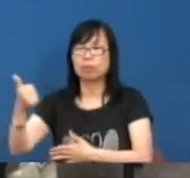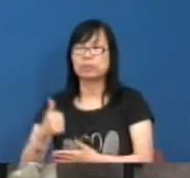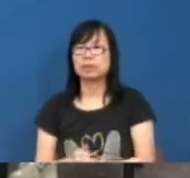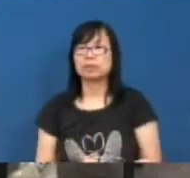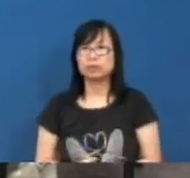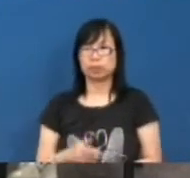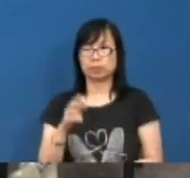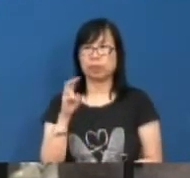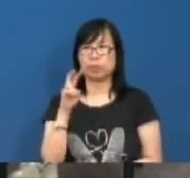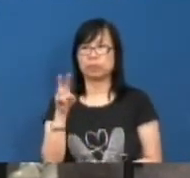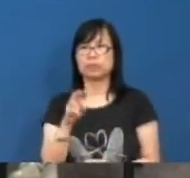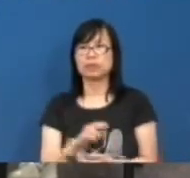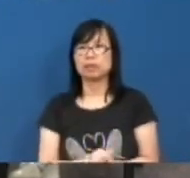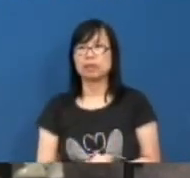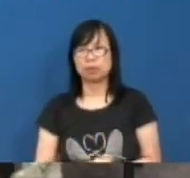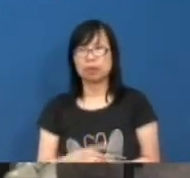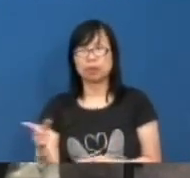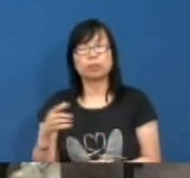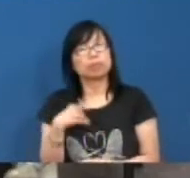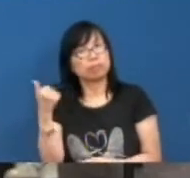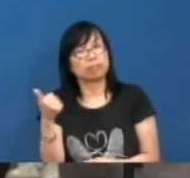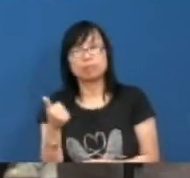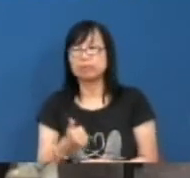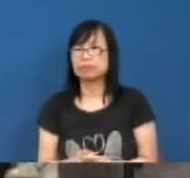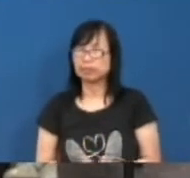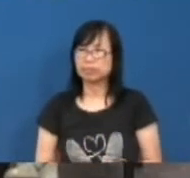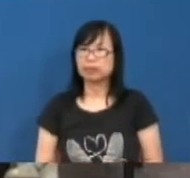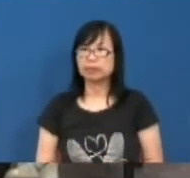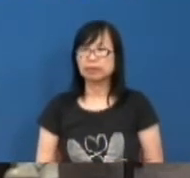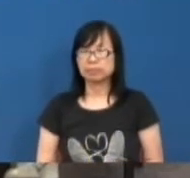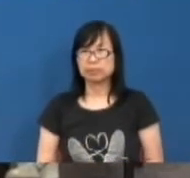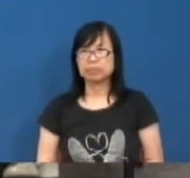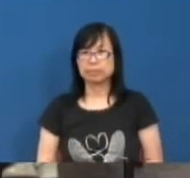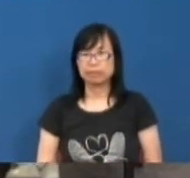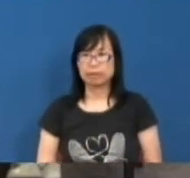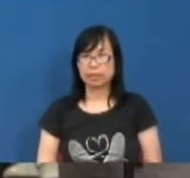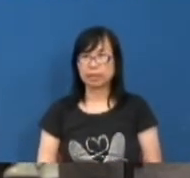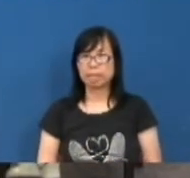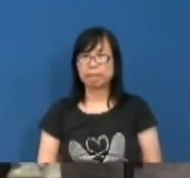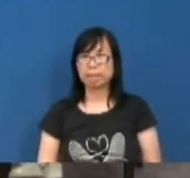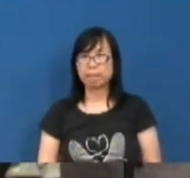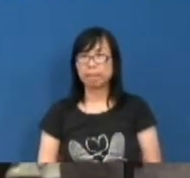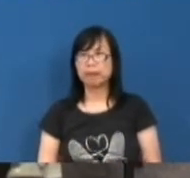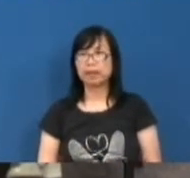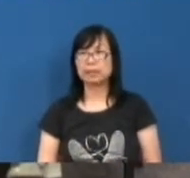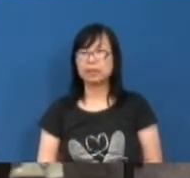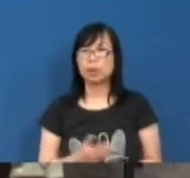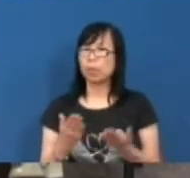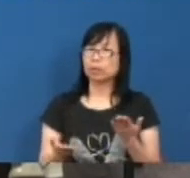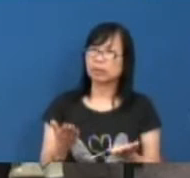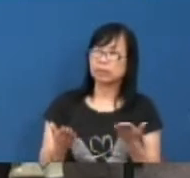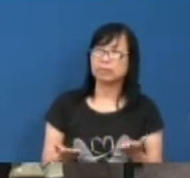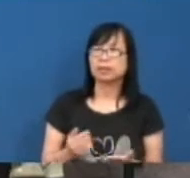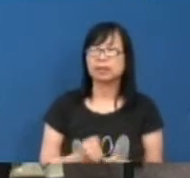嘅情況咧，對都冇乜壞嘅嚇，呢個咁嘅處理方法。 係。 係啊。 咁其實或者咁啦，